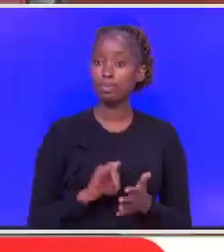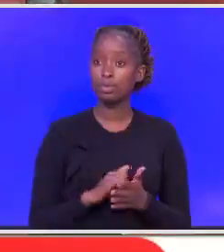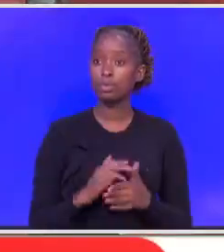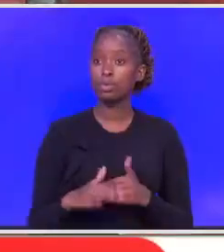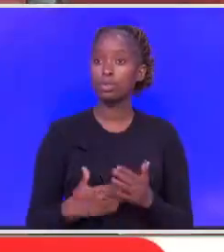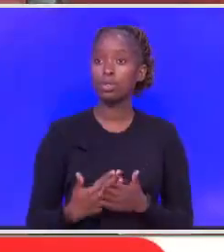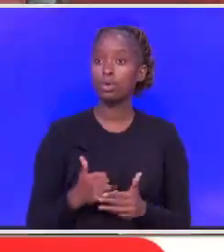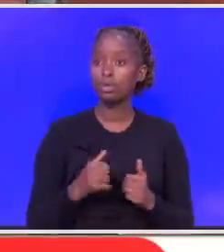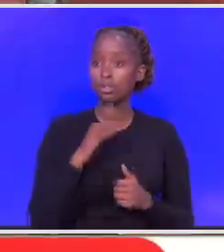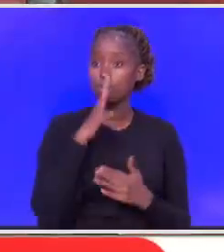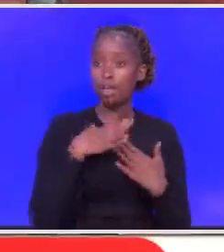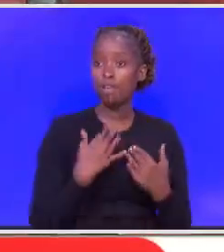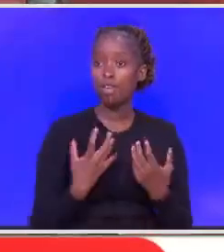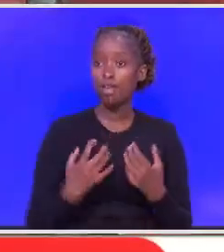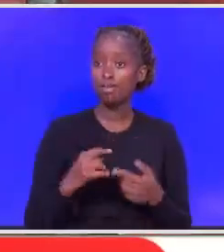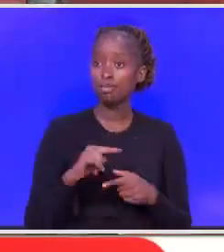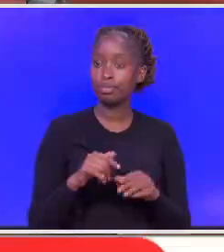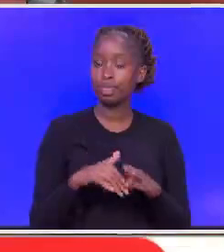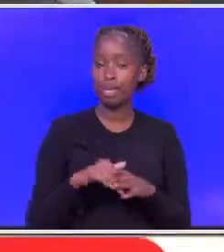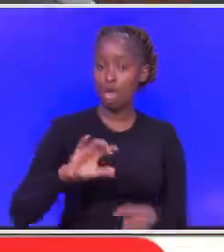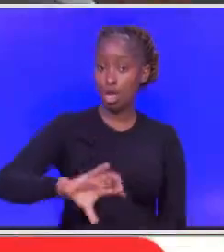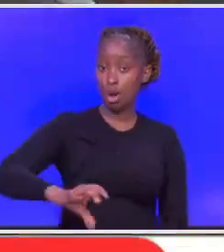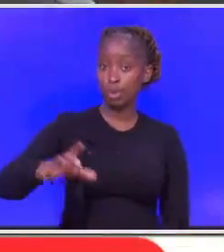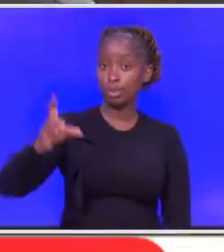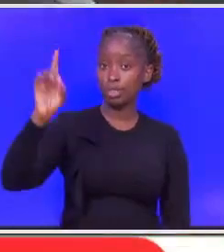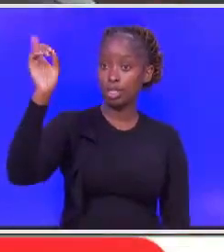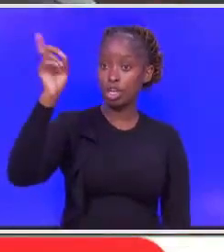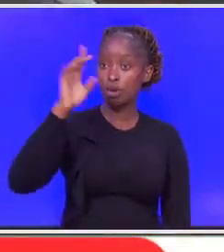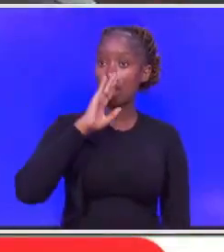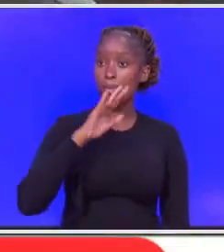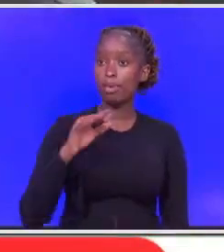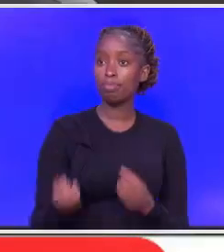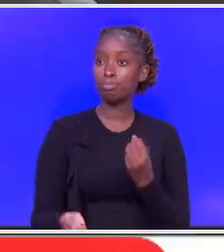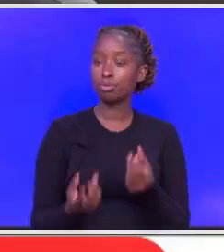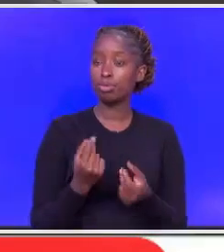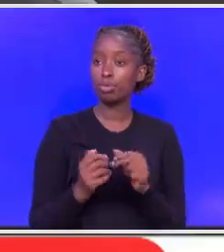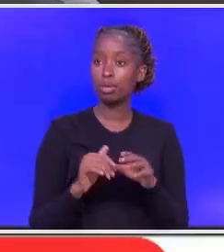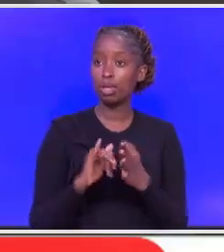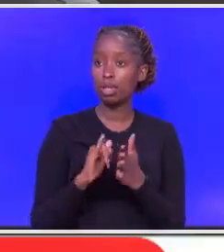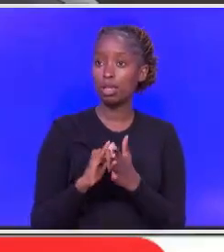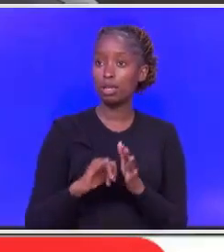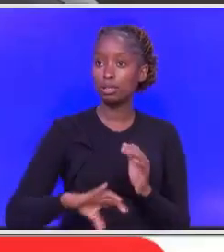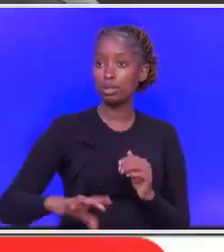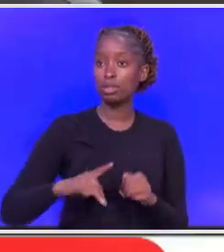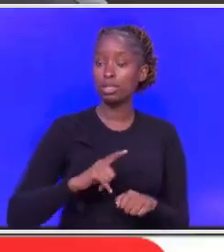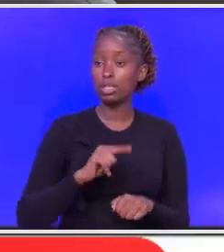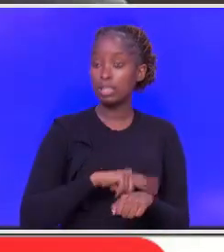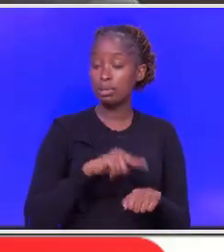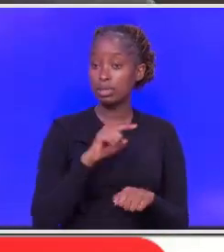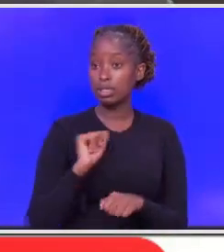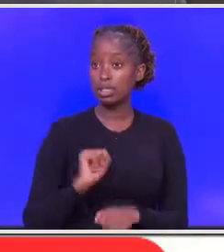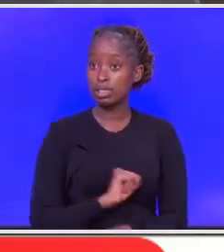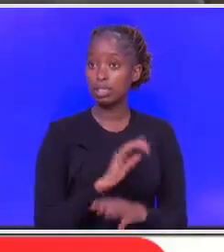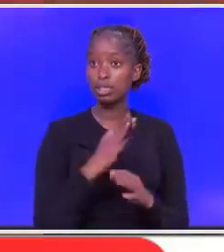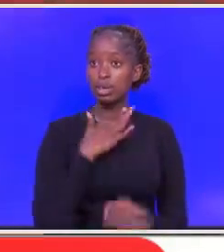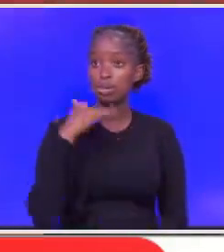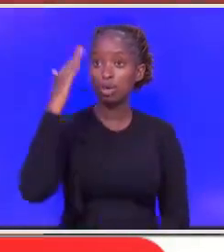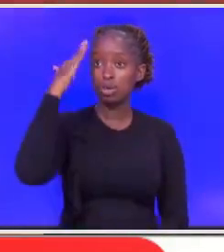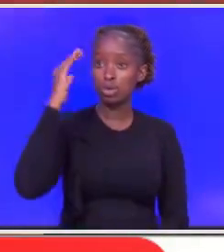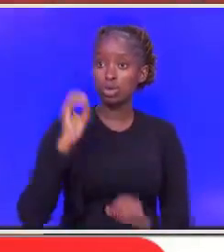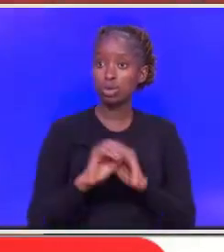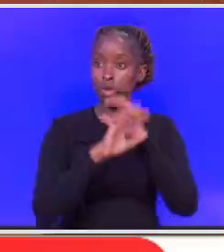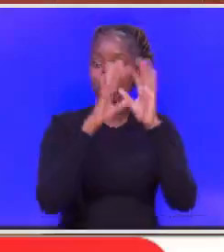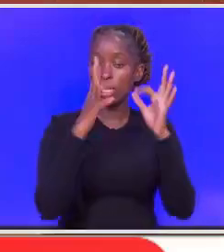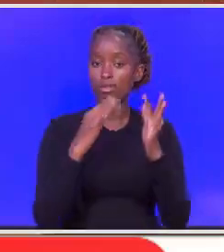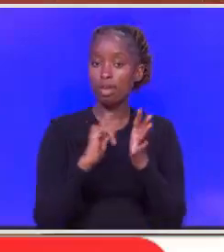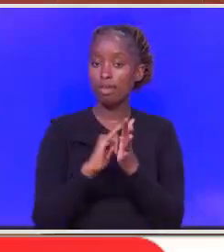sugu katika kaunti ya Nairobi pia liliibuliwa katika mkao huo, maseneta wakitaka kufahamu iweje jiji kuu la Kenya linakabiliwa na